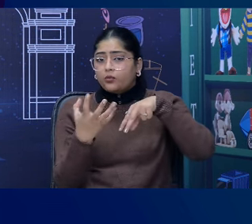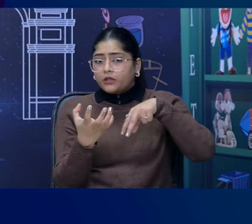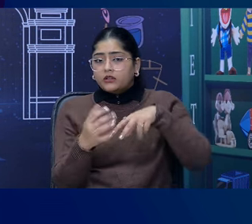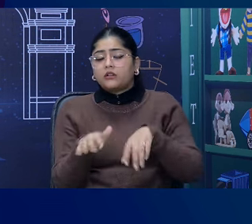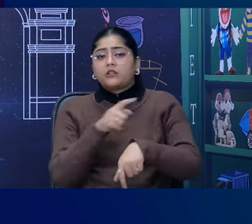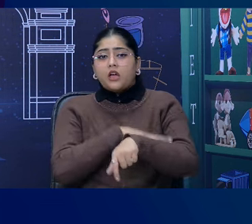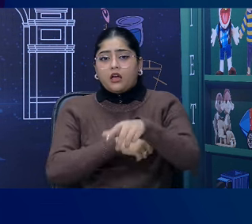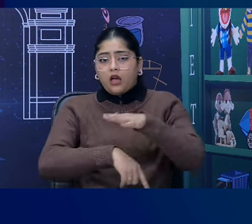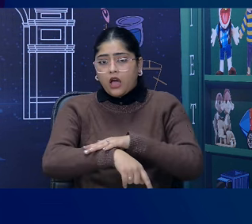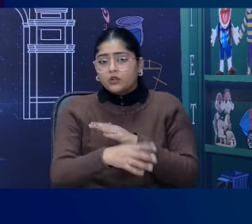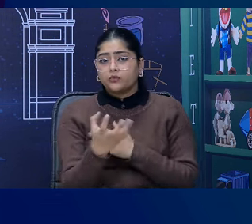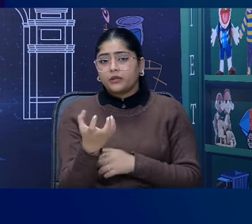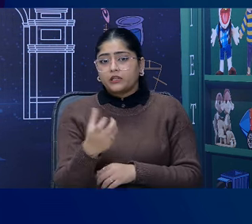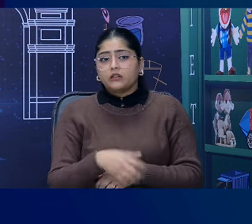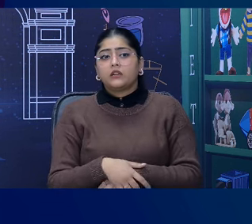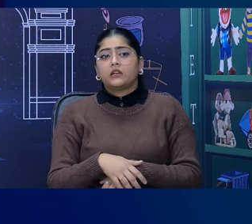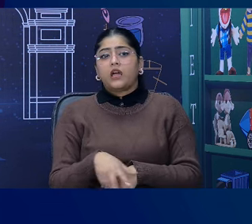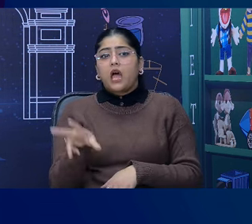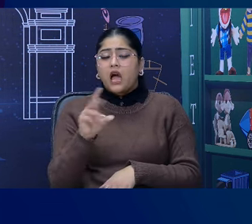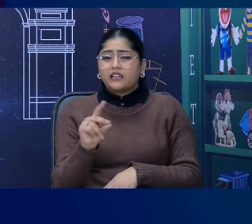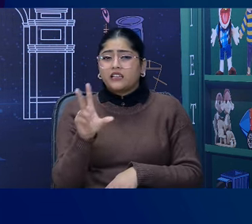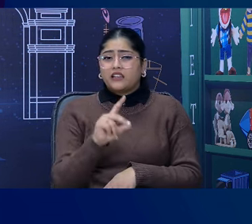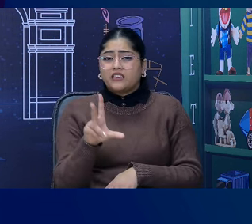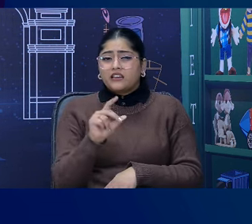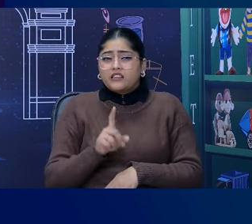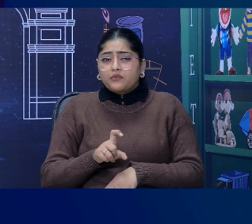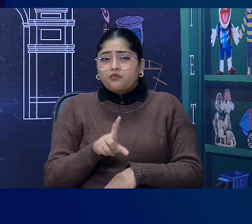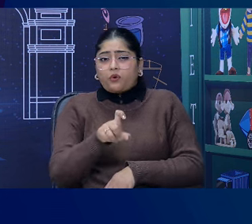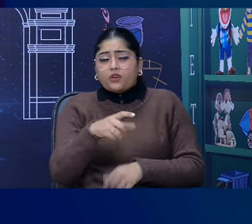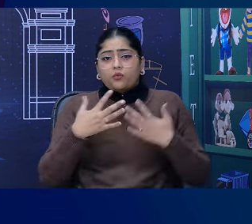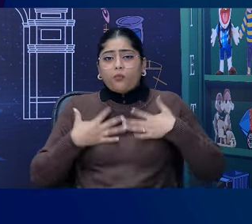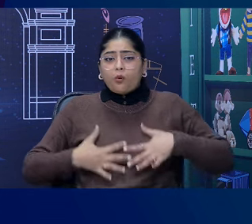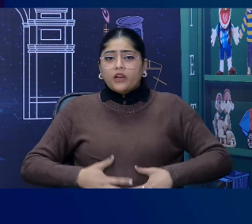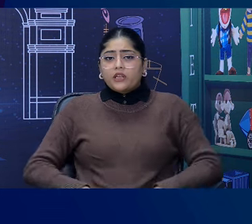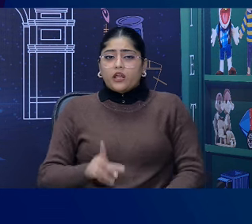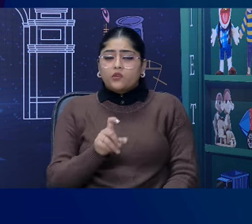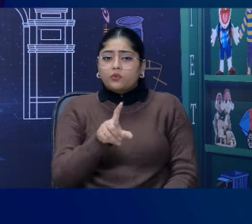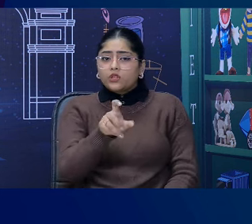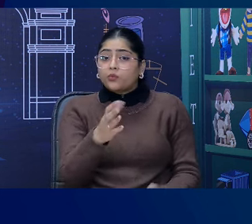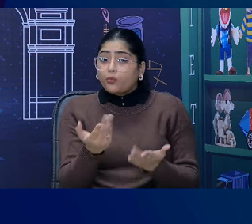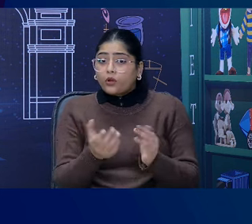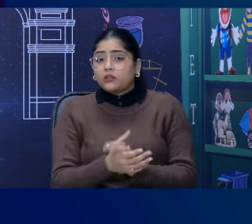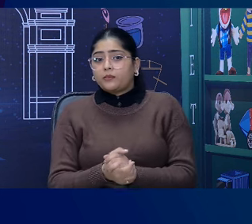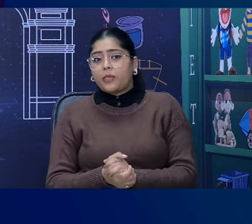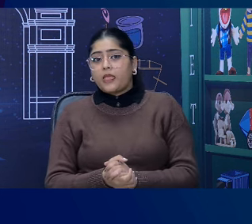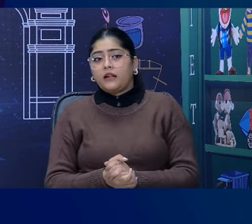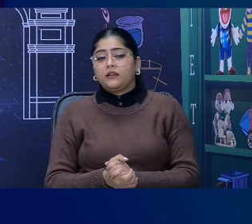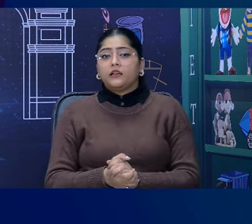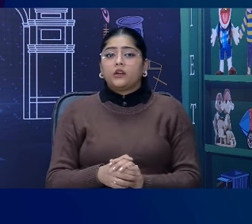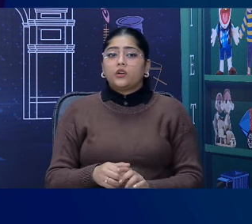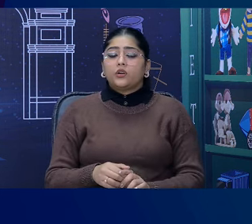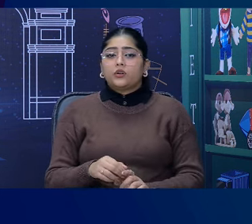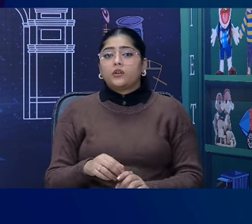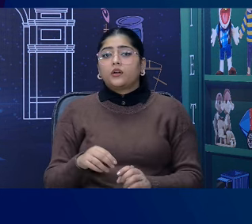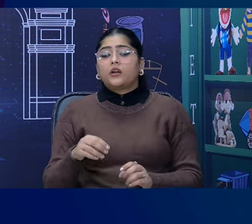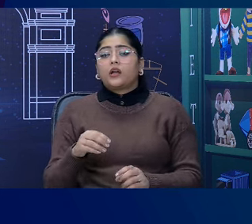है दोबारा बार-बार इंफेक्शन हो रहे हैं बिना किसी रीजन के ओके अब अब वो इंफेक्शन फ्लू भी हो सकता है